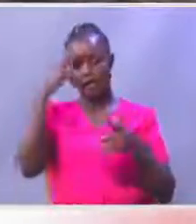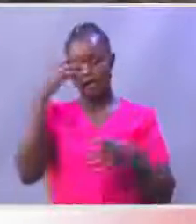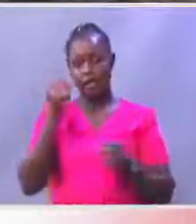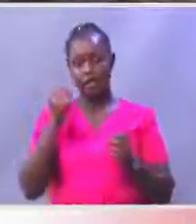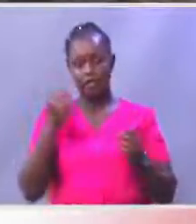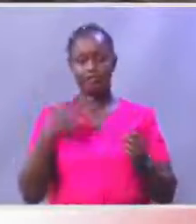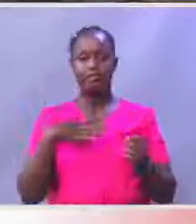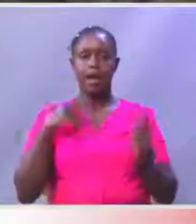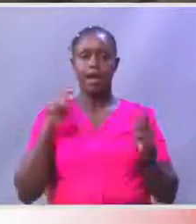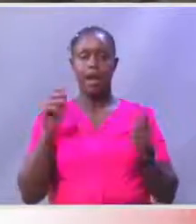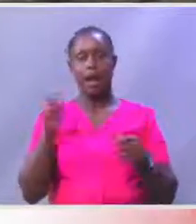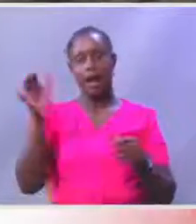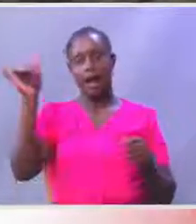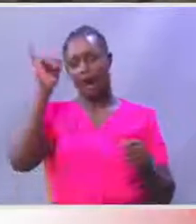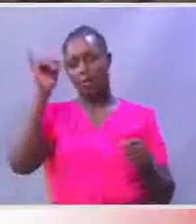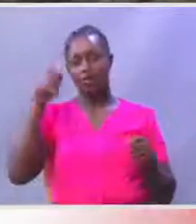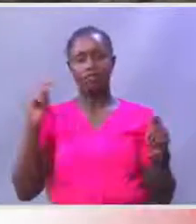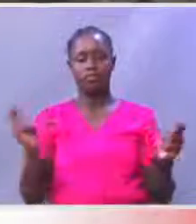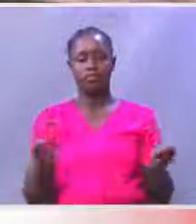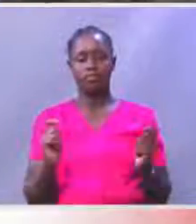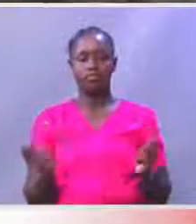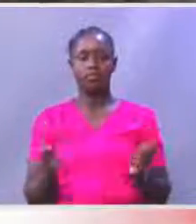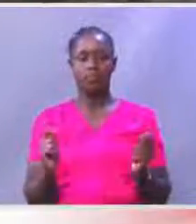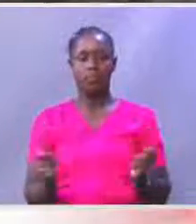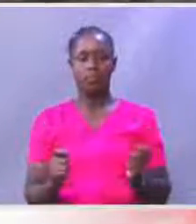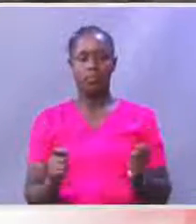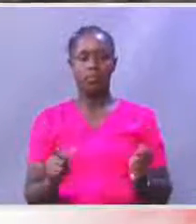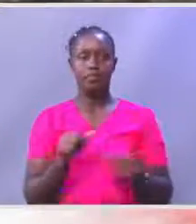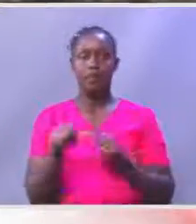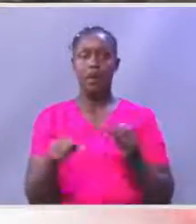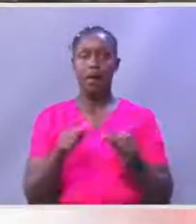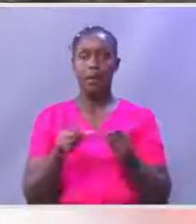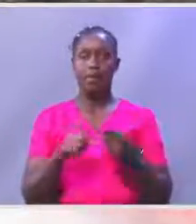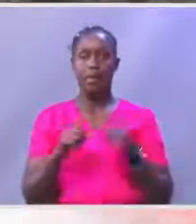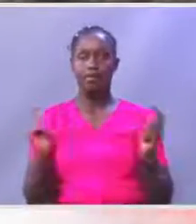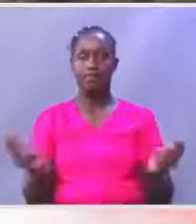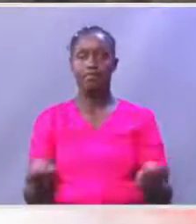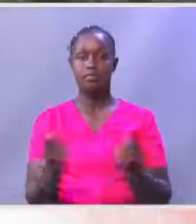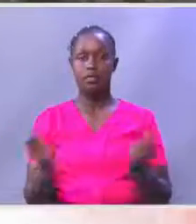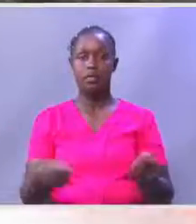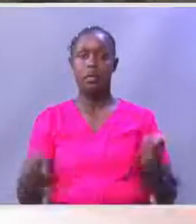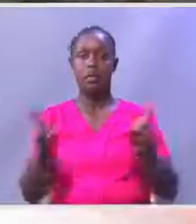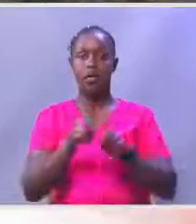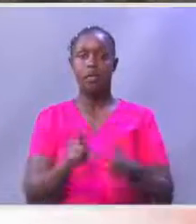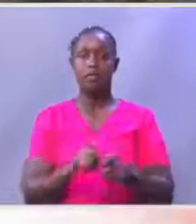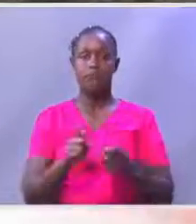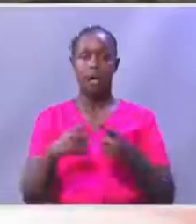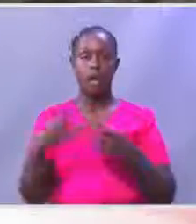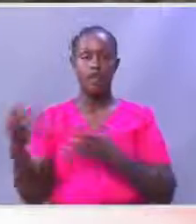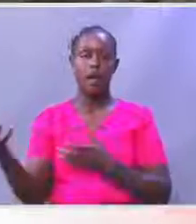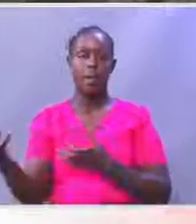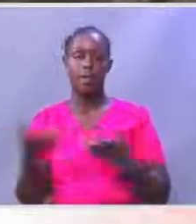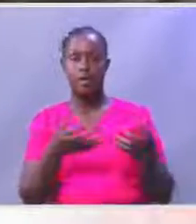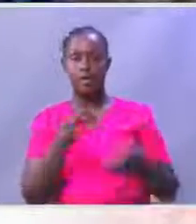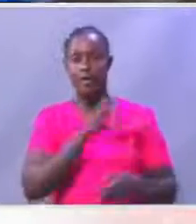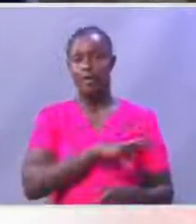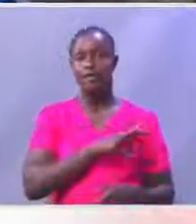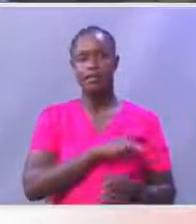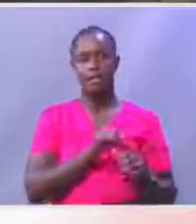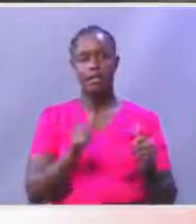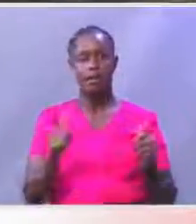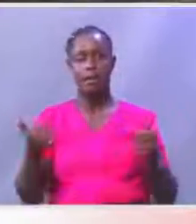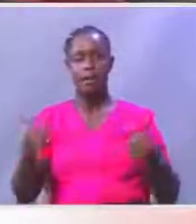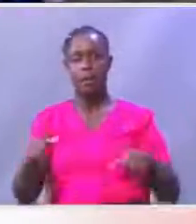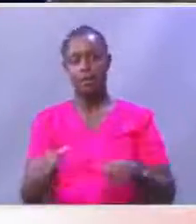wafugaji. Sio? Na mambo ya ufugaji bado yanaleta faida sawa sawa. Nataka